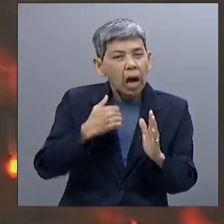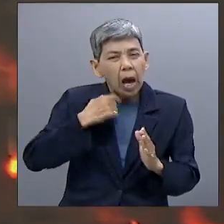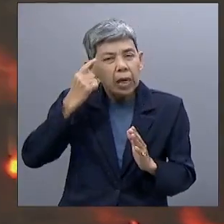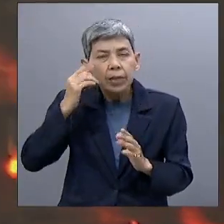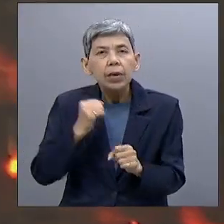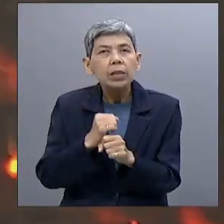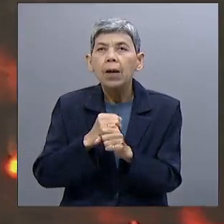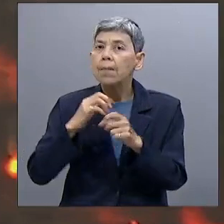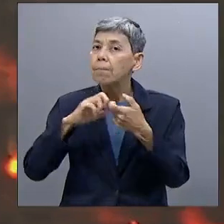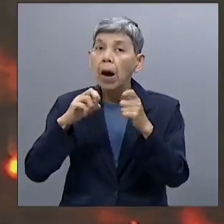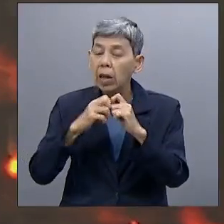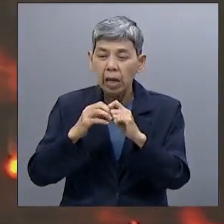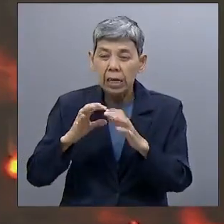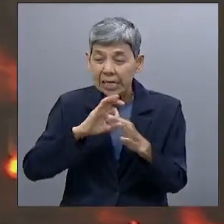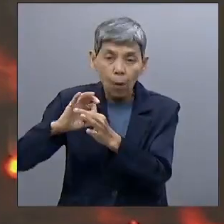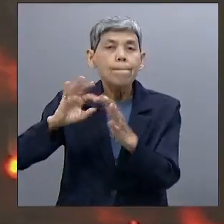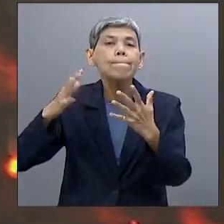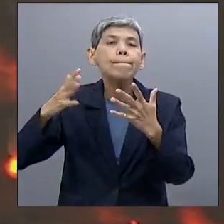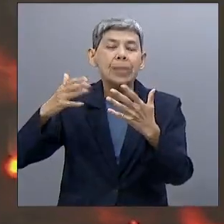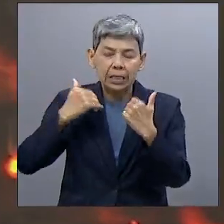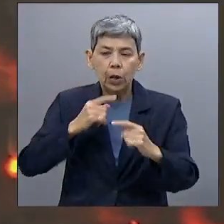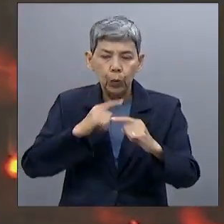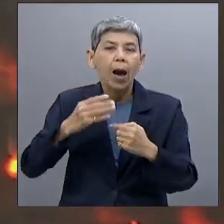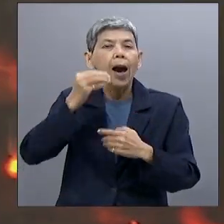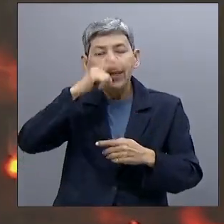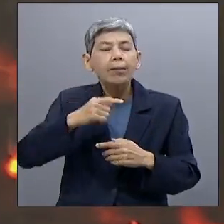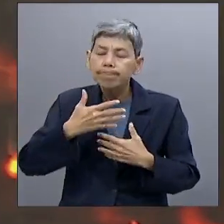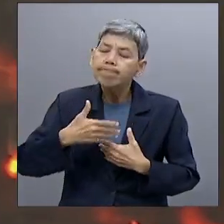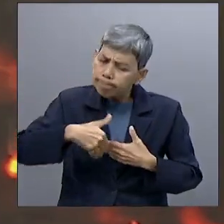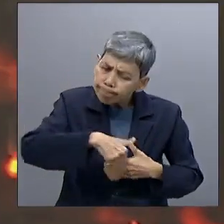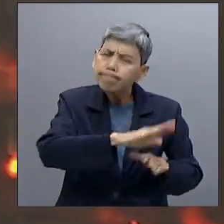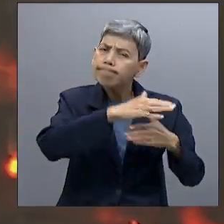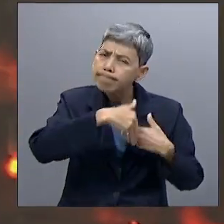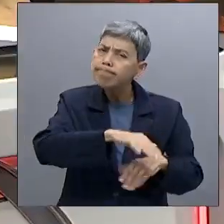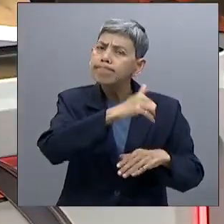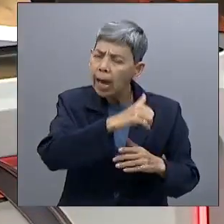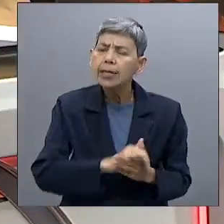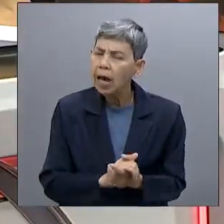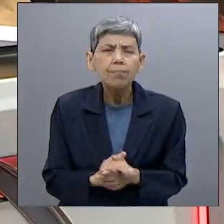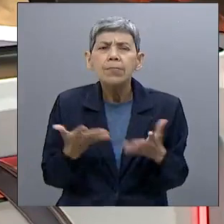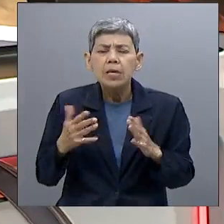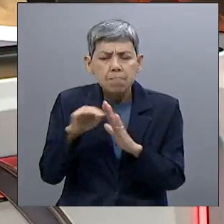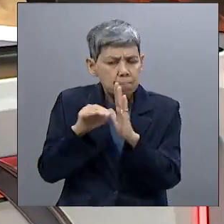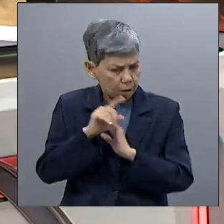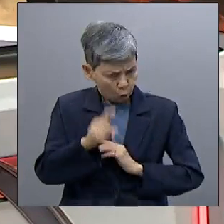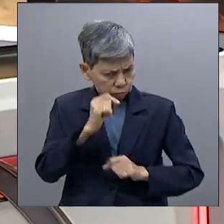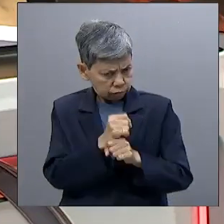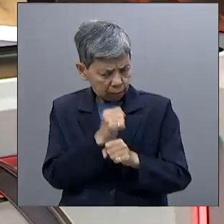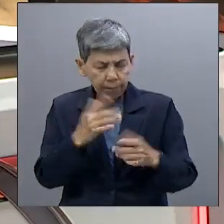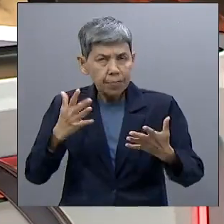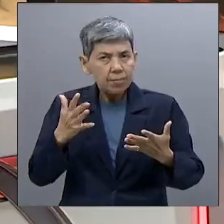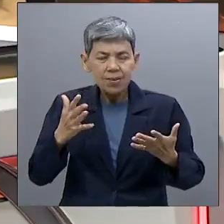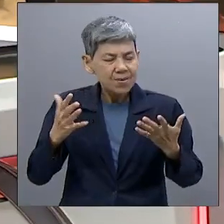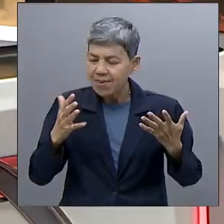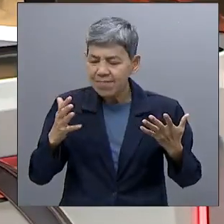รับเอามาซึ่งผลผูกพันอะไรหลังการกลับมาของตัวประกันถูกต้องไหมคะ ครับใช่ ม่ได้มีเงื่อนไขอะไรในแต่ละประเด็นไม่มีการเ